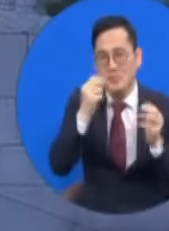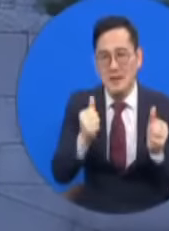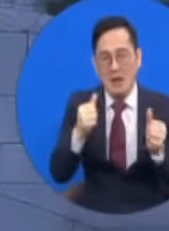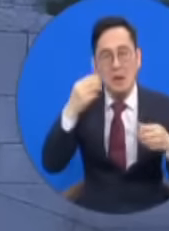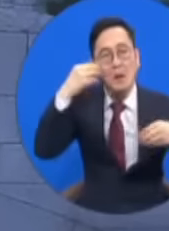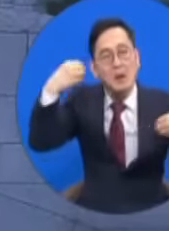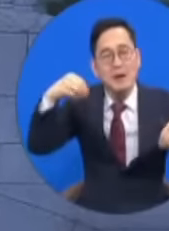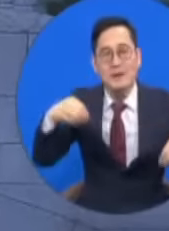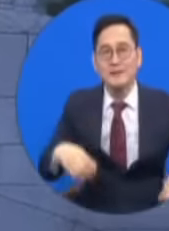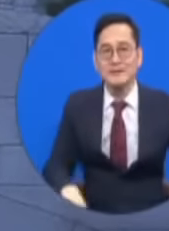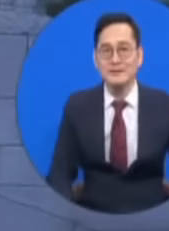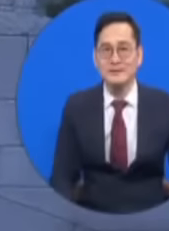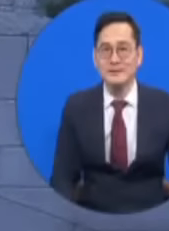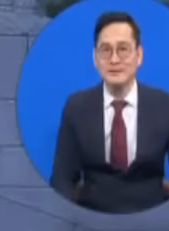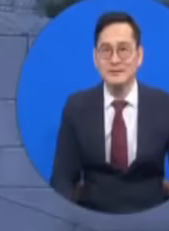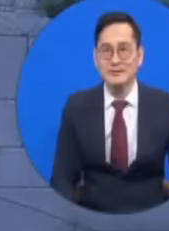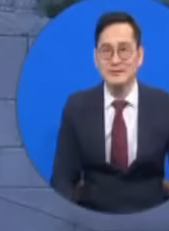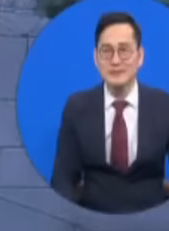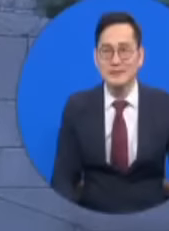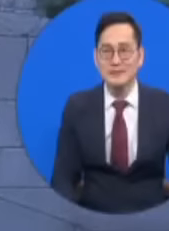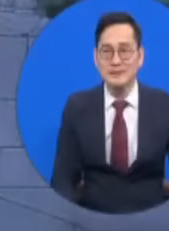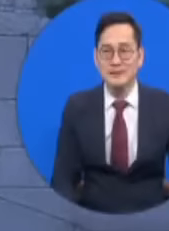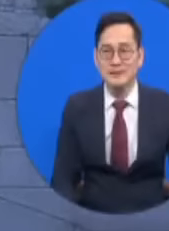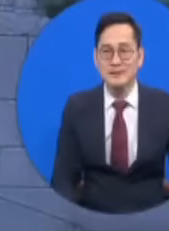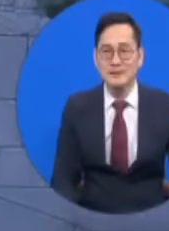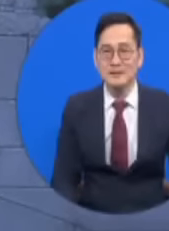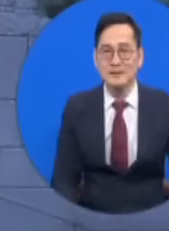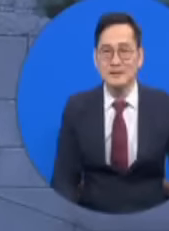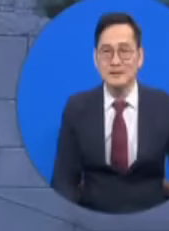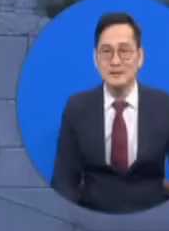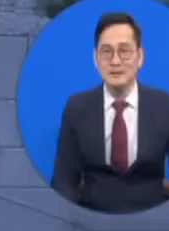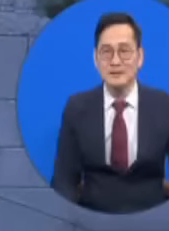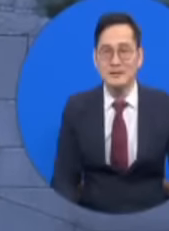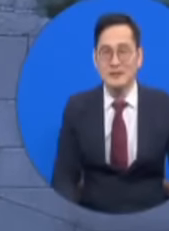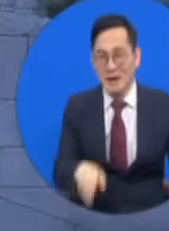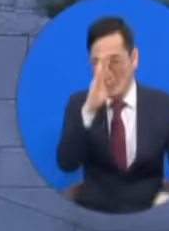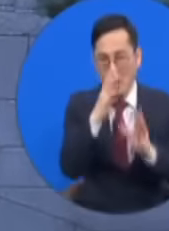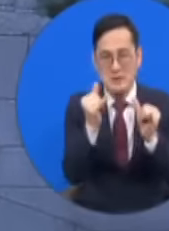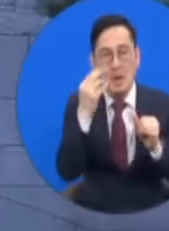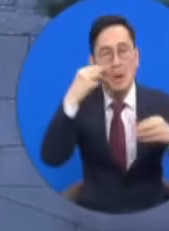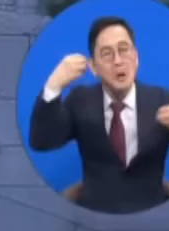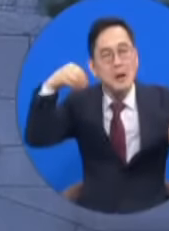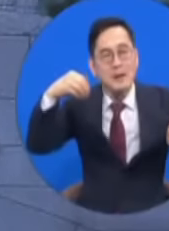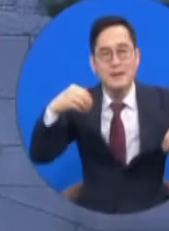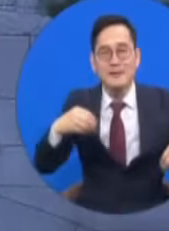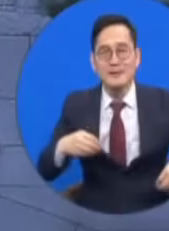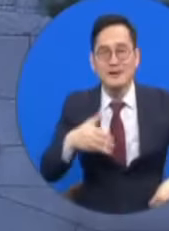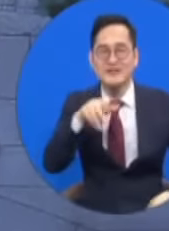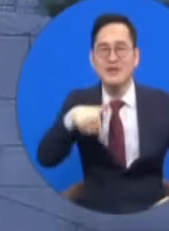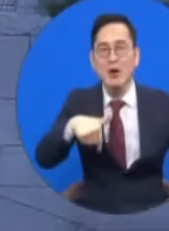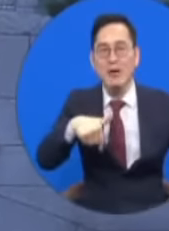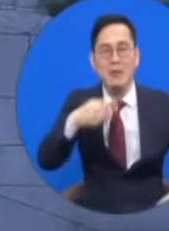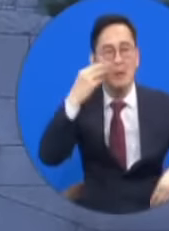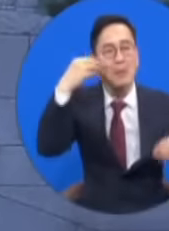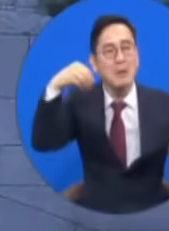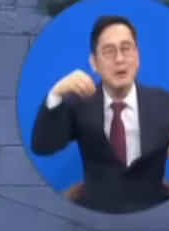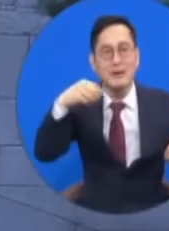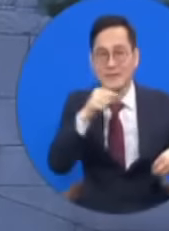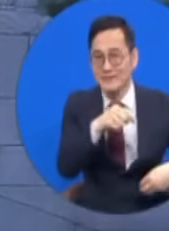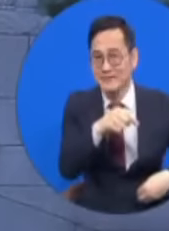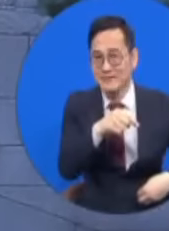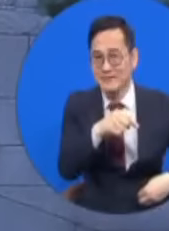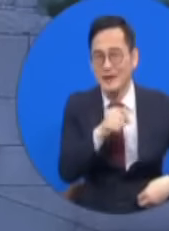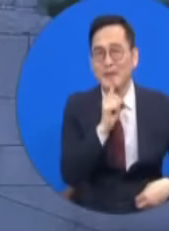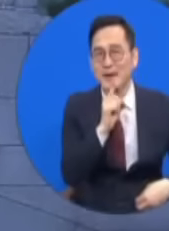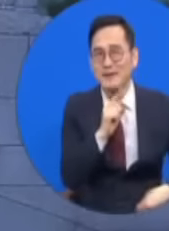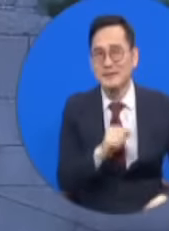척은 검사사칭. 그리고 환자인 척 이걸 얘기했습니다. 그러면